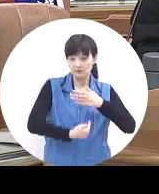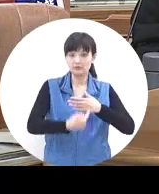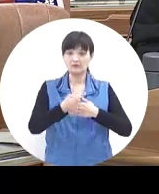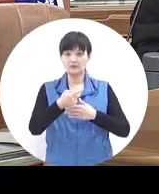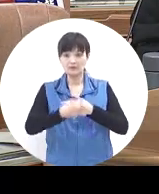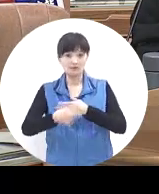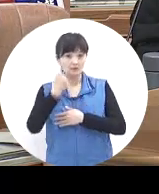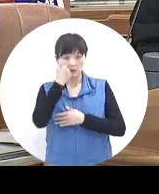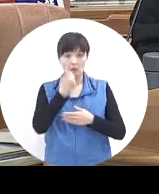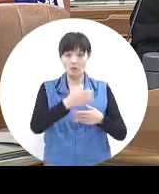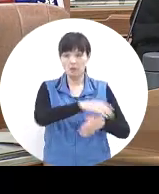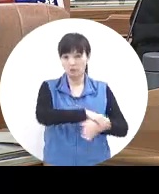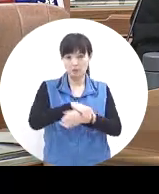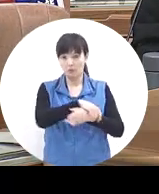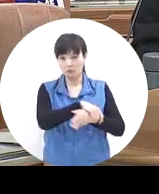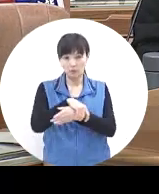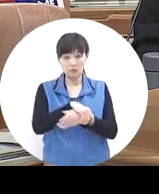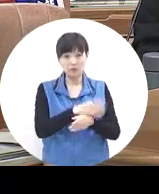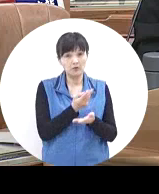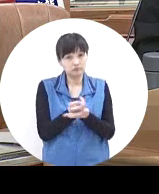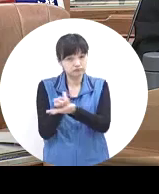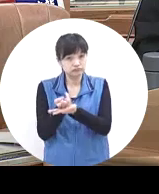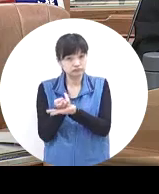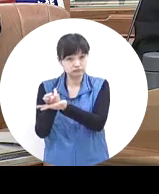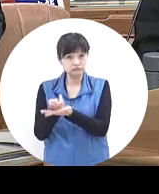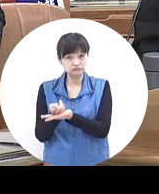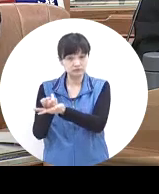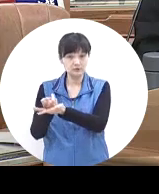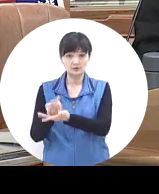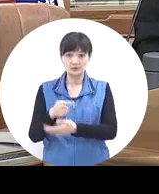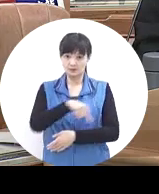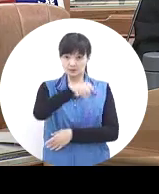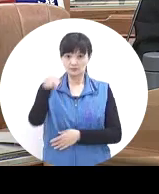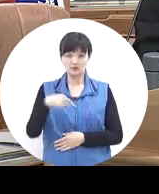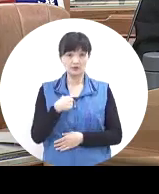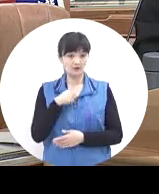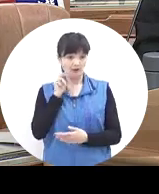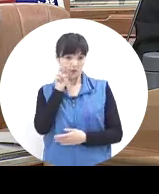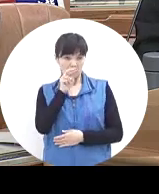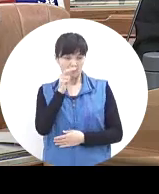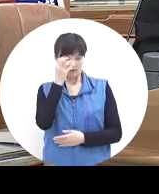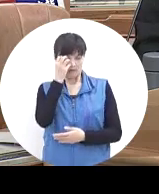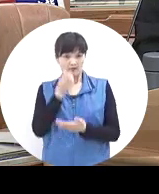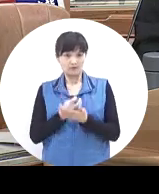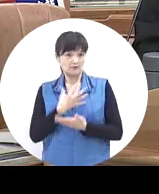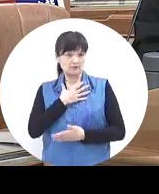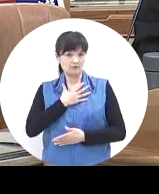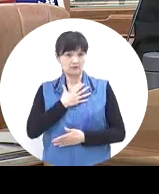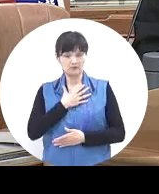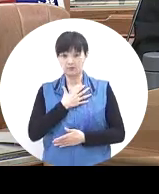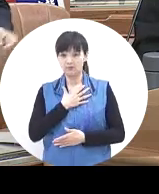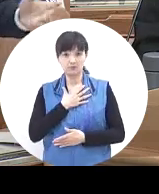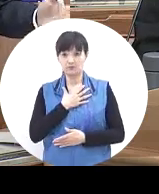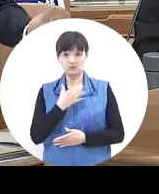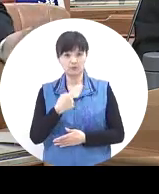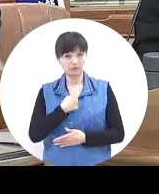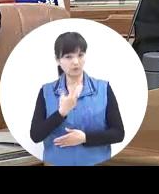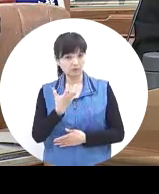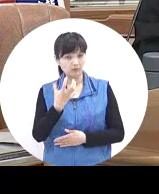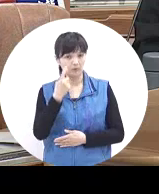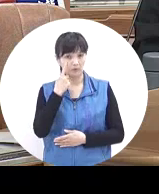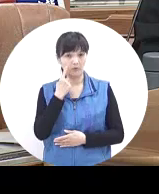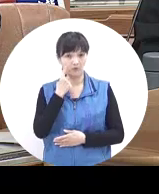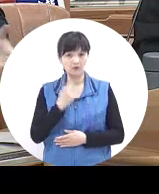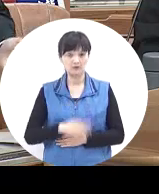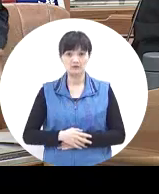都救出来，那么可以说我们大家都觉得很震惊，也觉得很哀痛。那么事件到